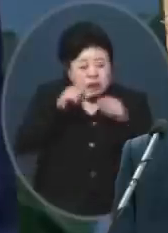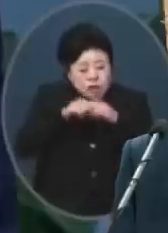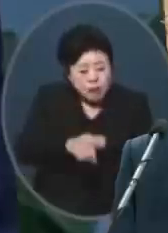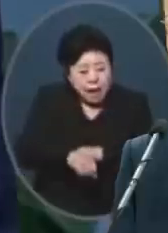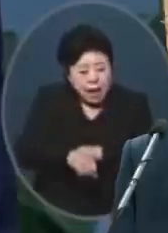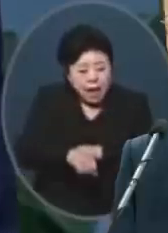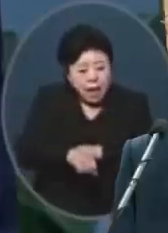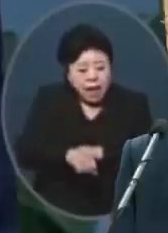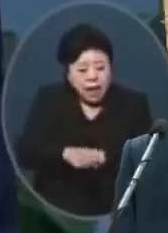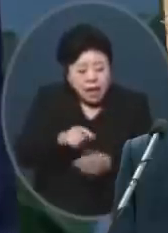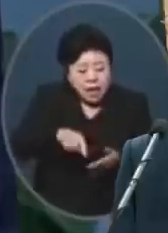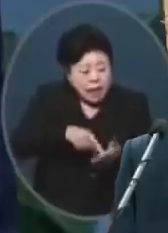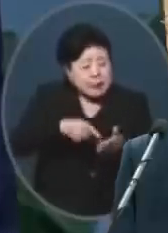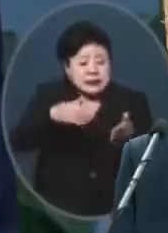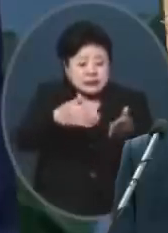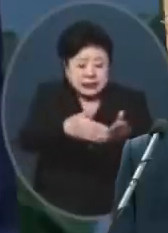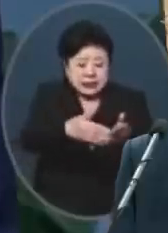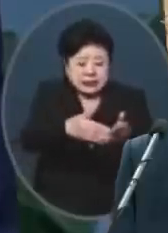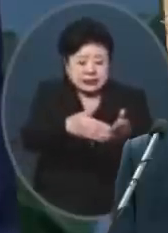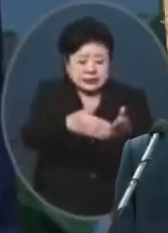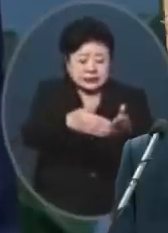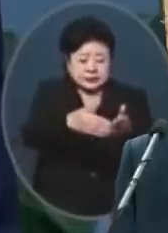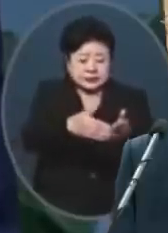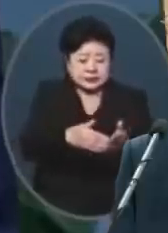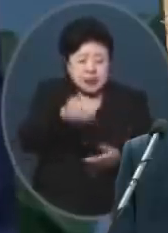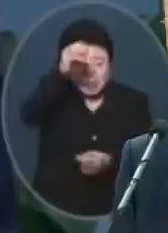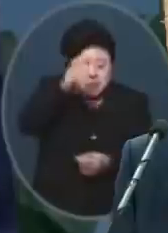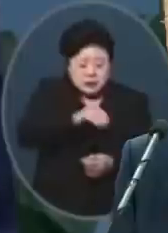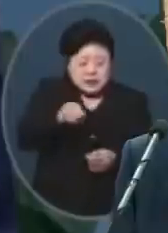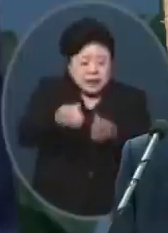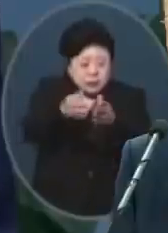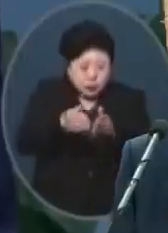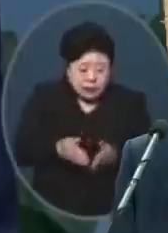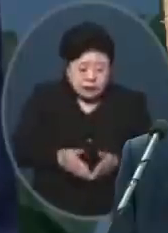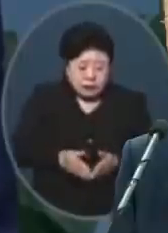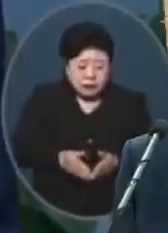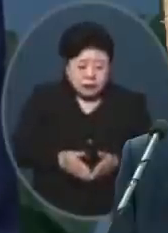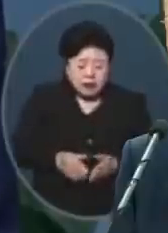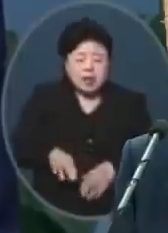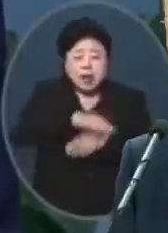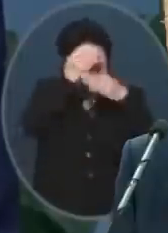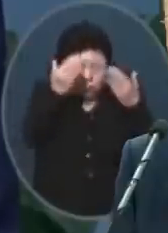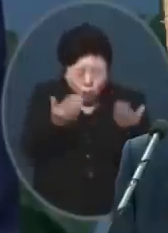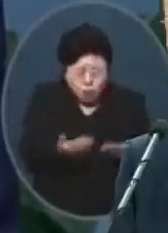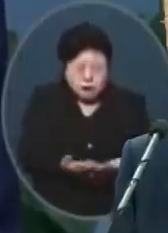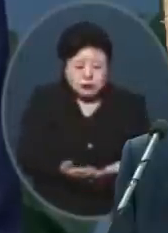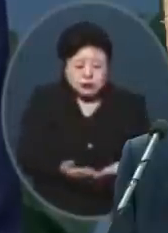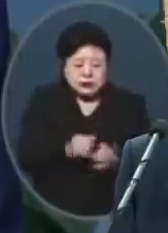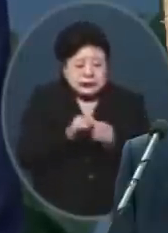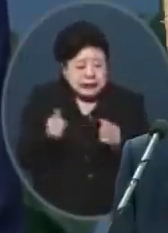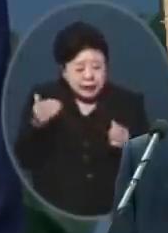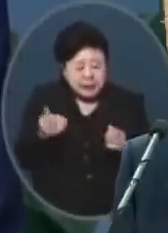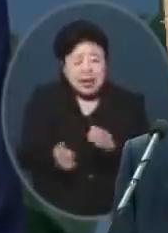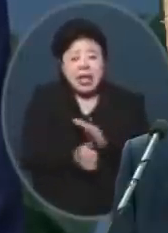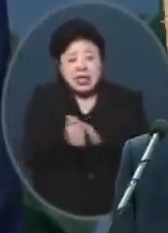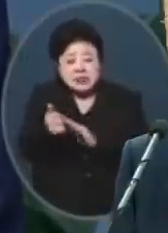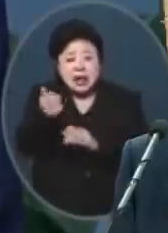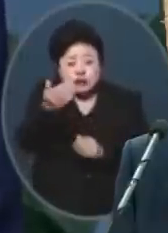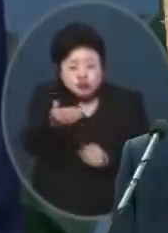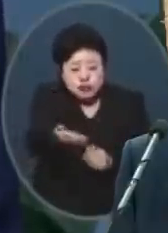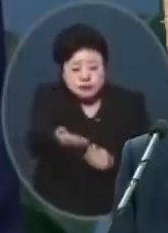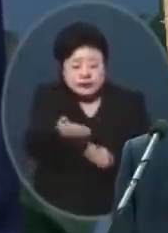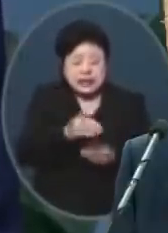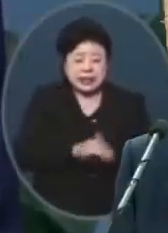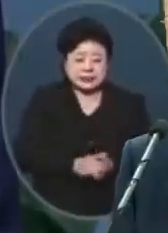절망을 청산해 버리고 쉽지 않을 통해서 모든 사람에게 희망을 주셨다는